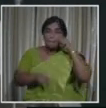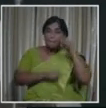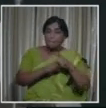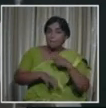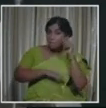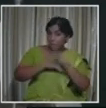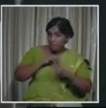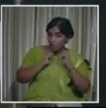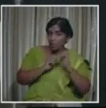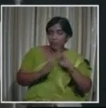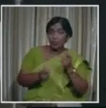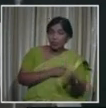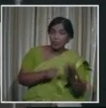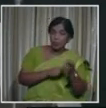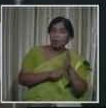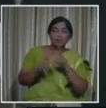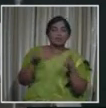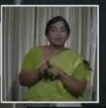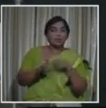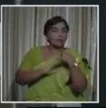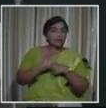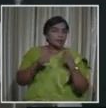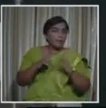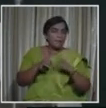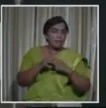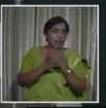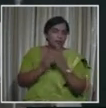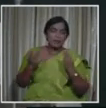සංවිධානය කරලා ගහන්න ගහන්න ගහන්න මේ රටේ ප්‍රශ්න වලට විසඳුම් ලැබෙන්නේ නැහැ කියන එකත් කියන්න ඕන